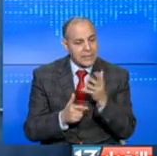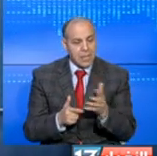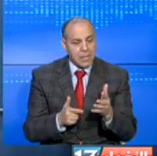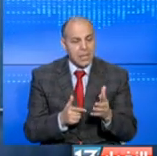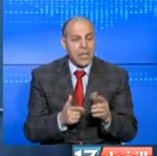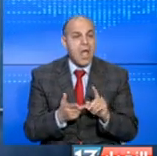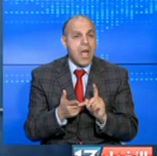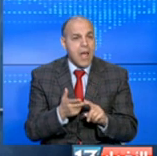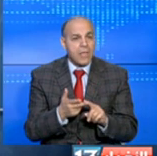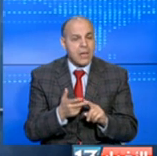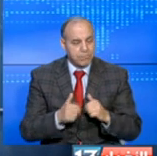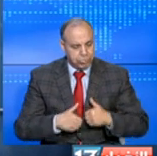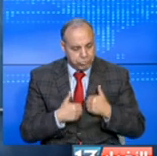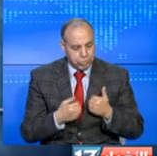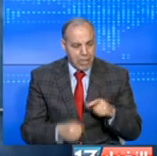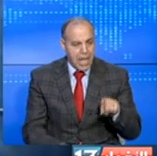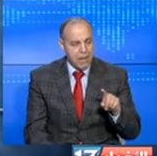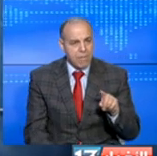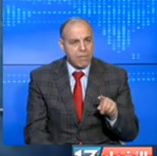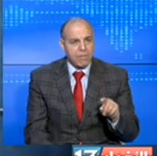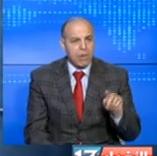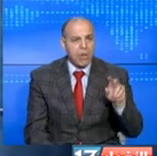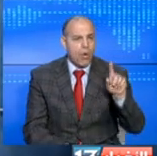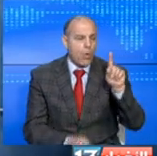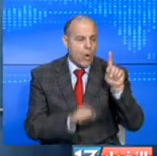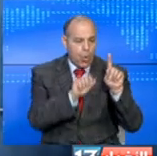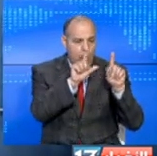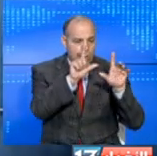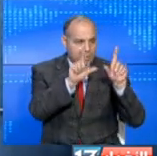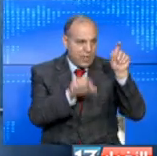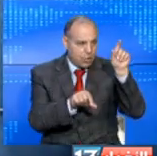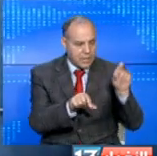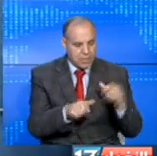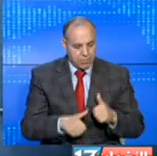الذين تعافى منهم الف وواحد وسبعين مصابا